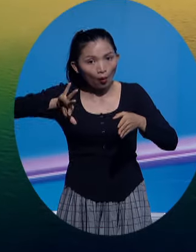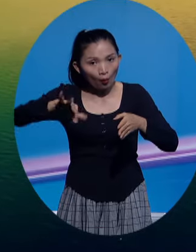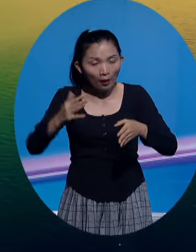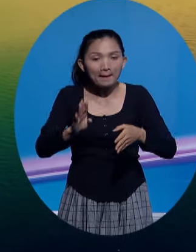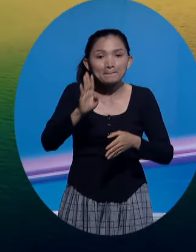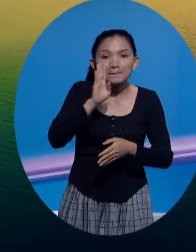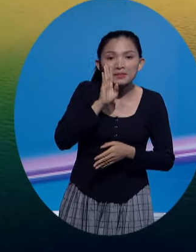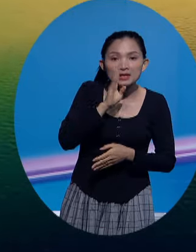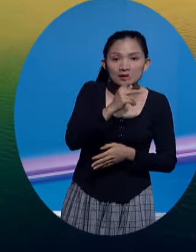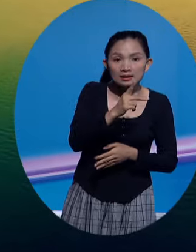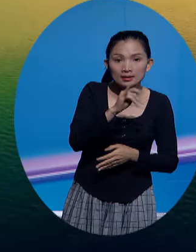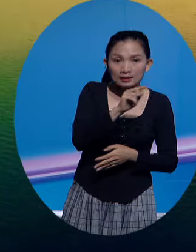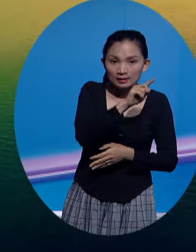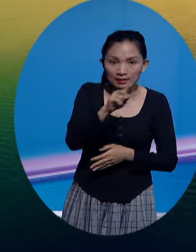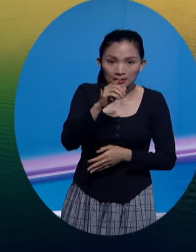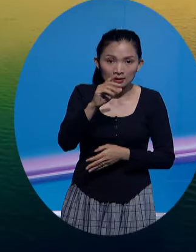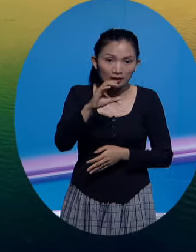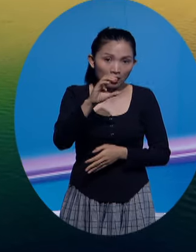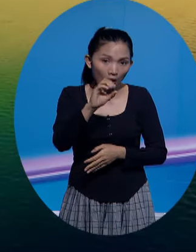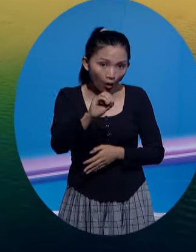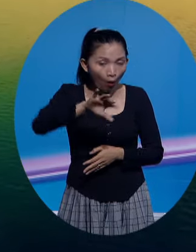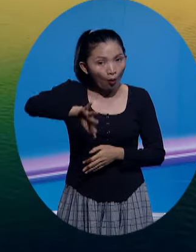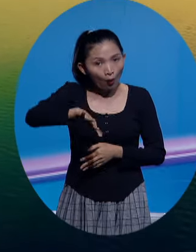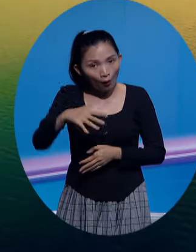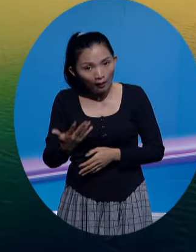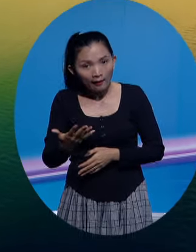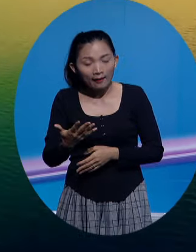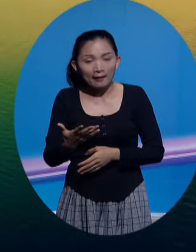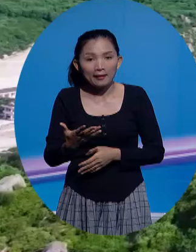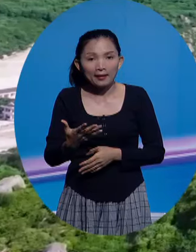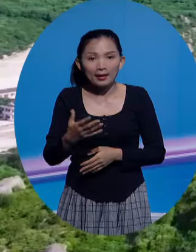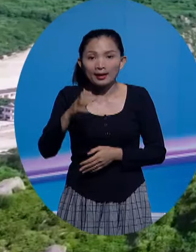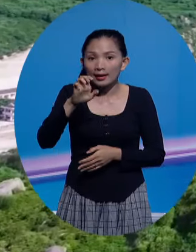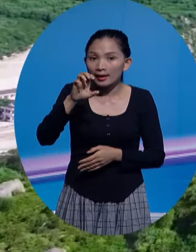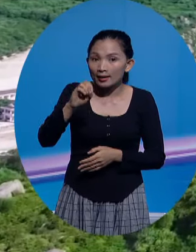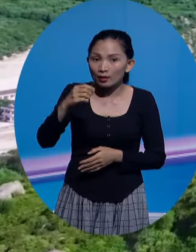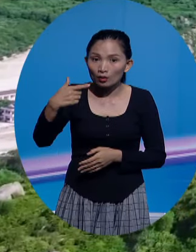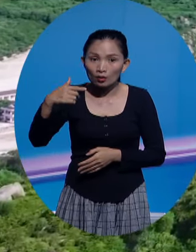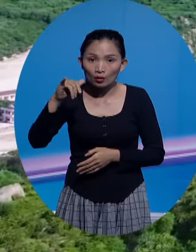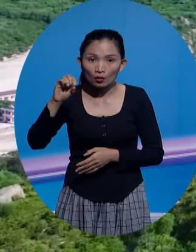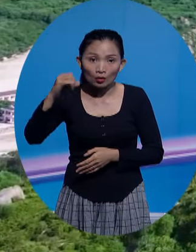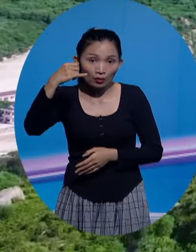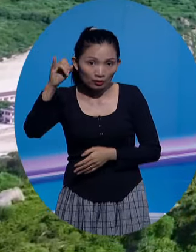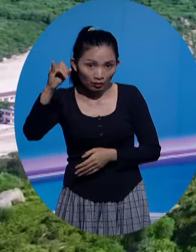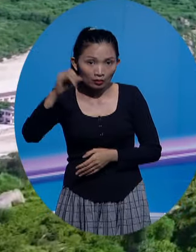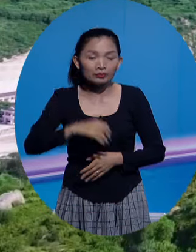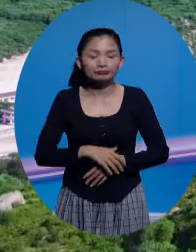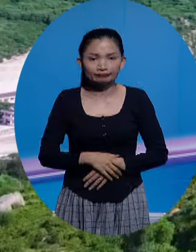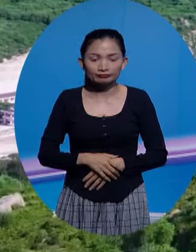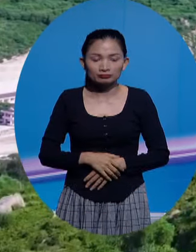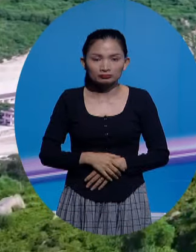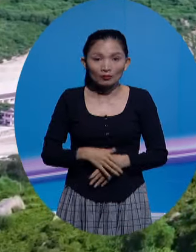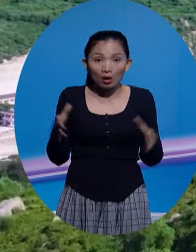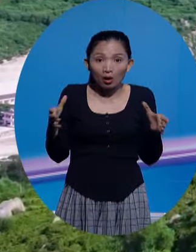vừa trao quà thiện nguyện, vừa khám phá vẻ đẹp đất nước, kết giao thêm bạn bè thân hữu, tạo ra một cộng đồng doanh nhân cùng nhau kết nối, lan tỏa,